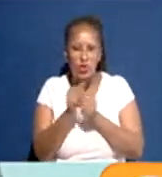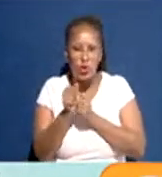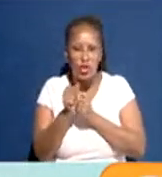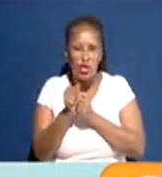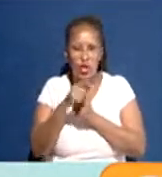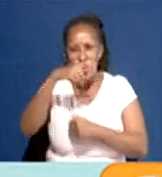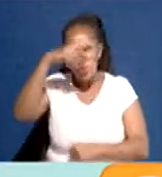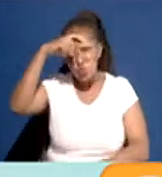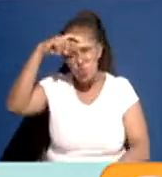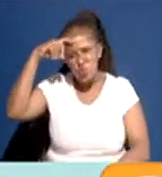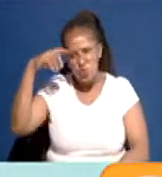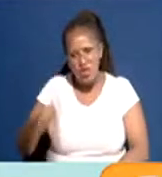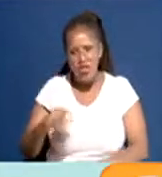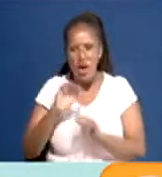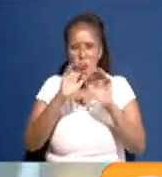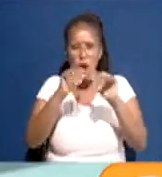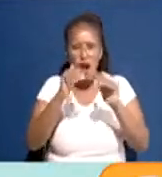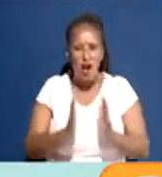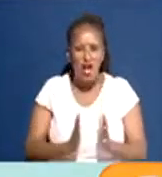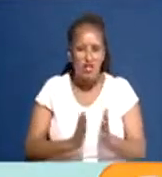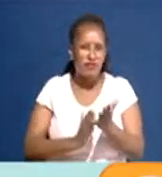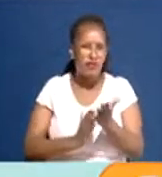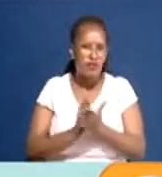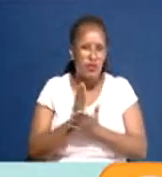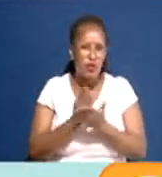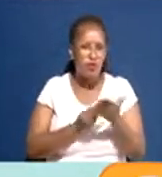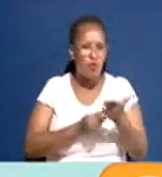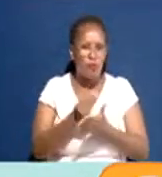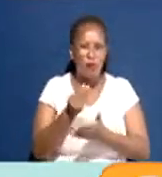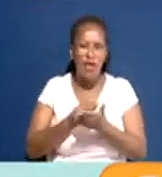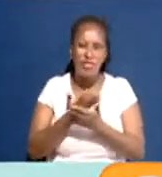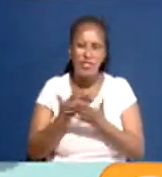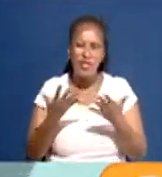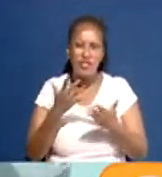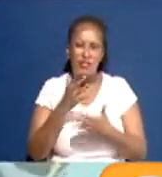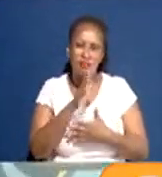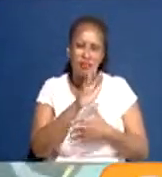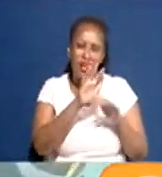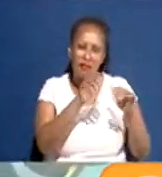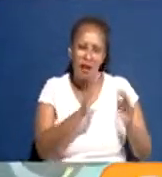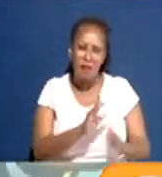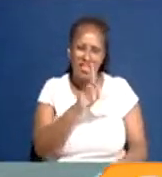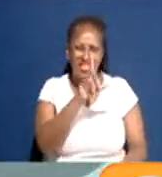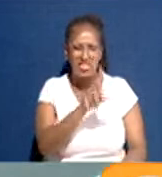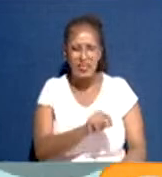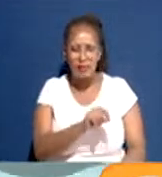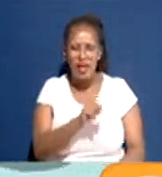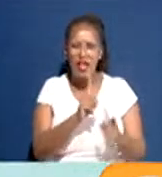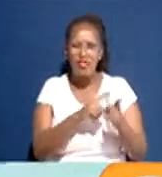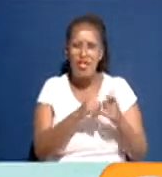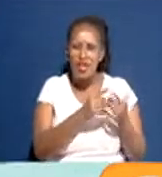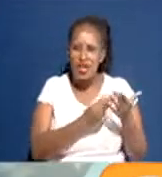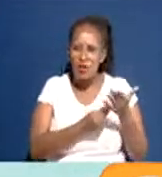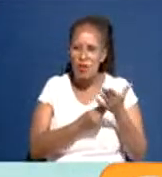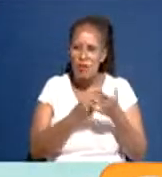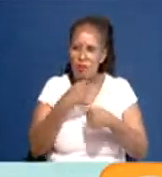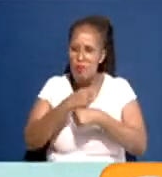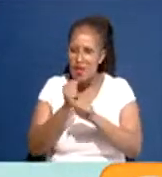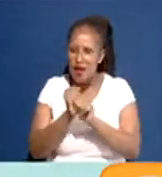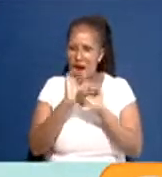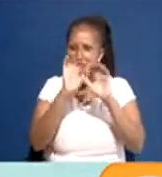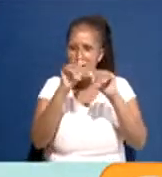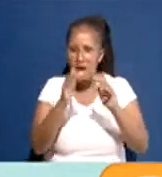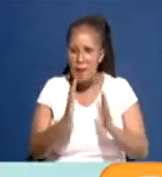jasho ya mkulima kwa kununua bidhaa zake katika bei duni na kusababisha